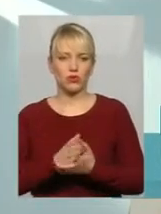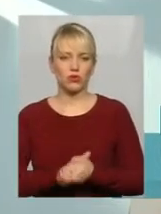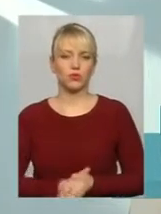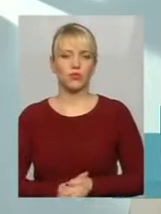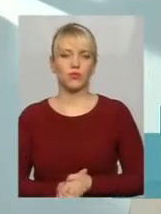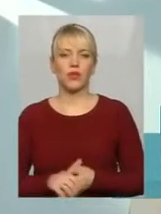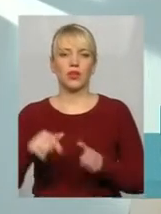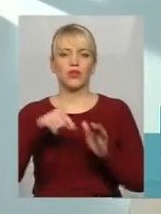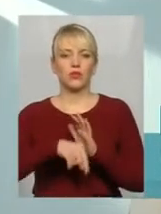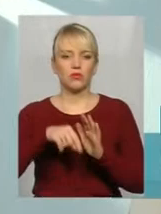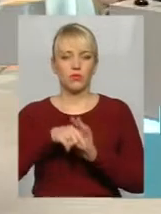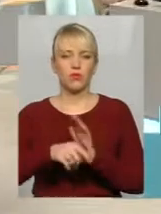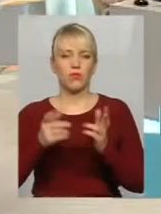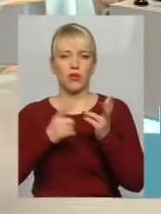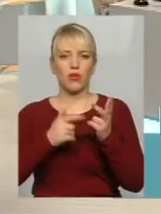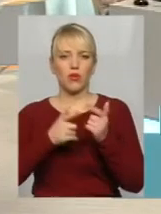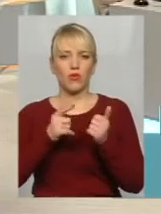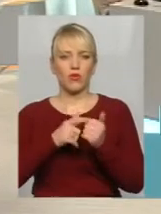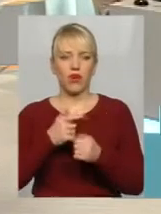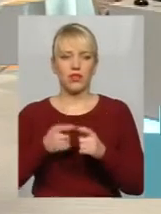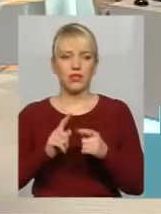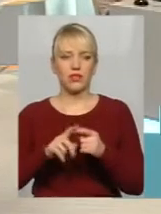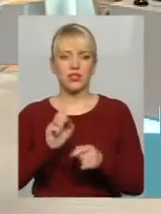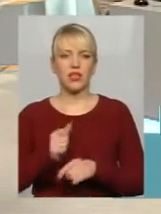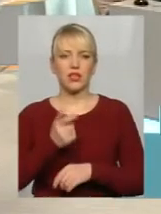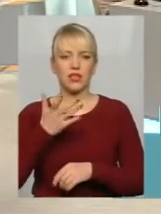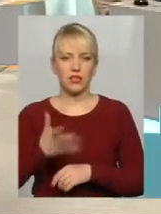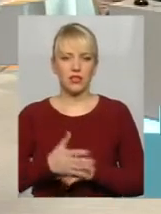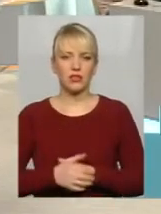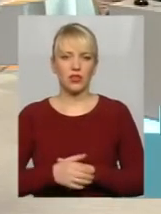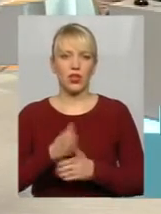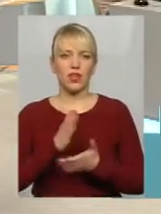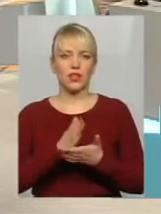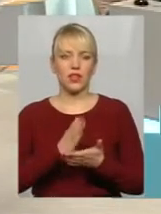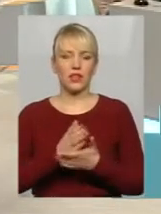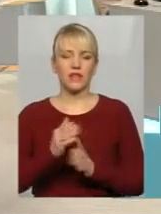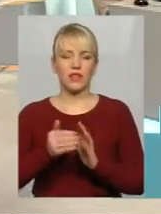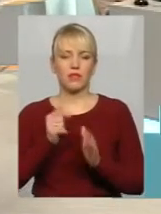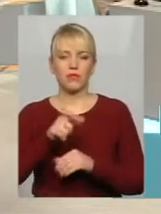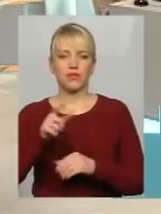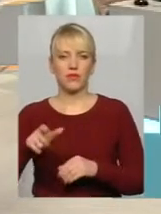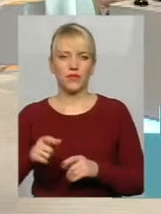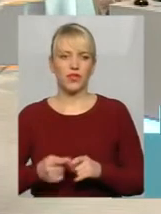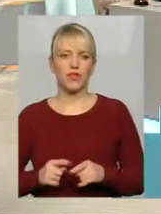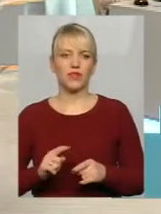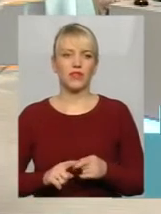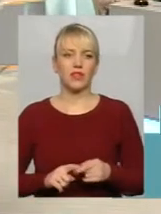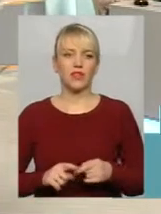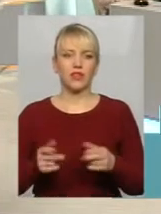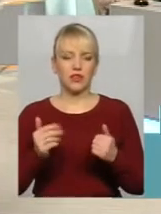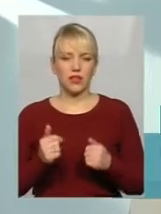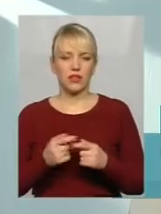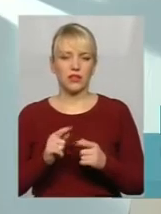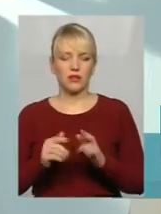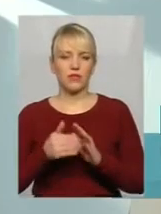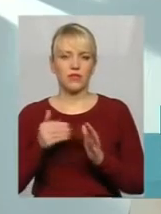Тобто порахували десь, ну, приблизно це за кількістю наявних призовників, да, і не від того там, да, певний призовників, там... Да, певний